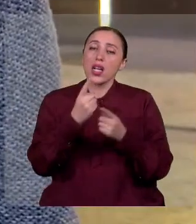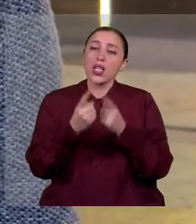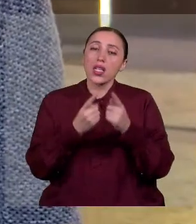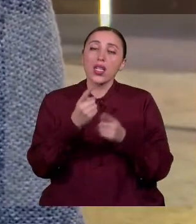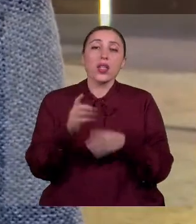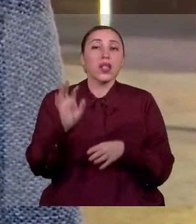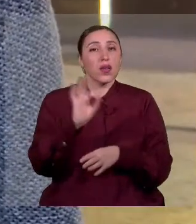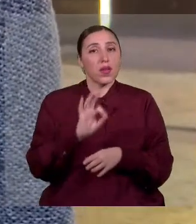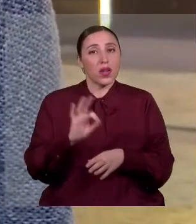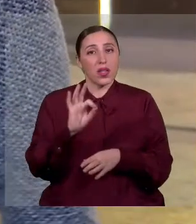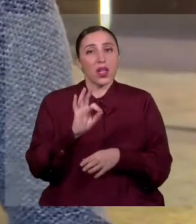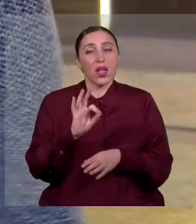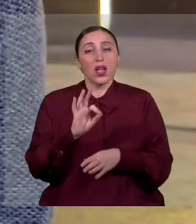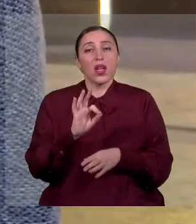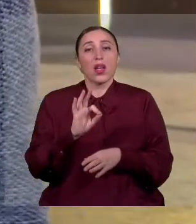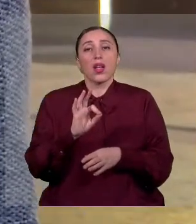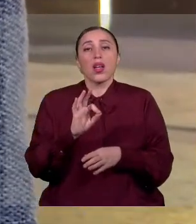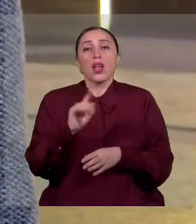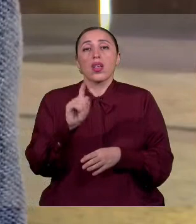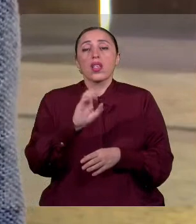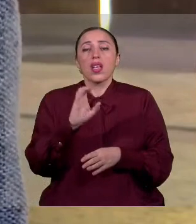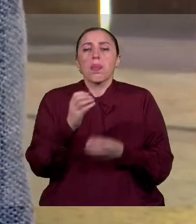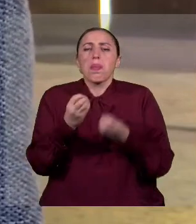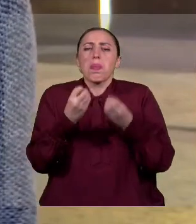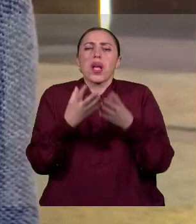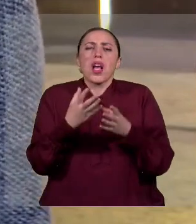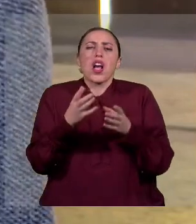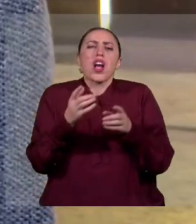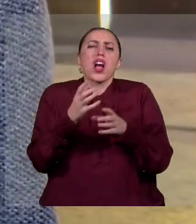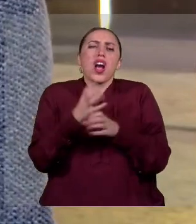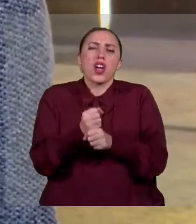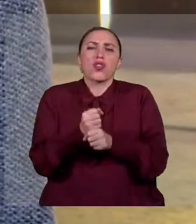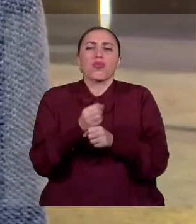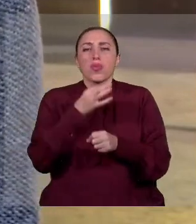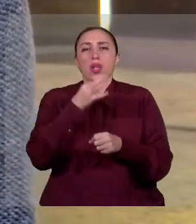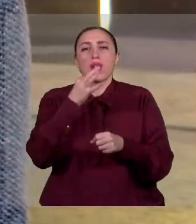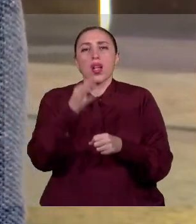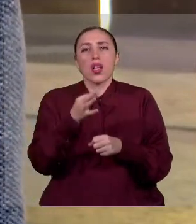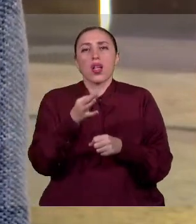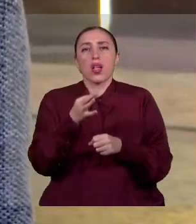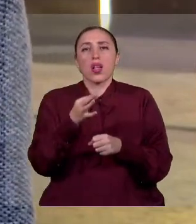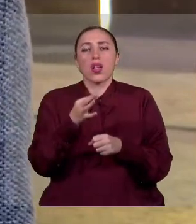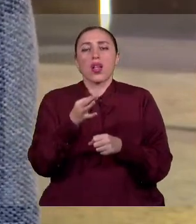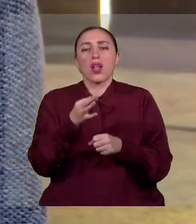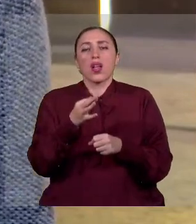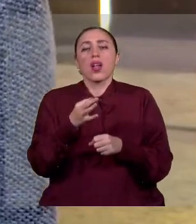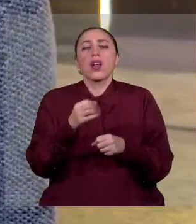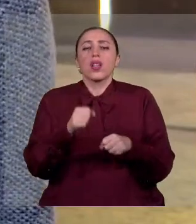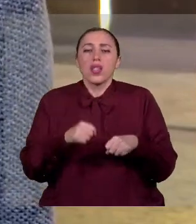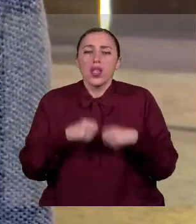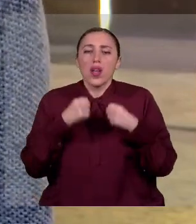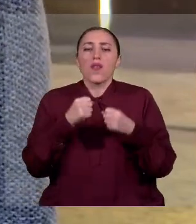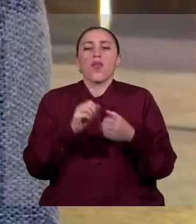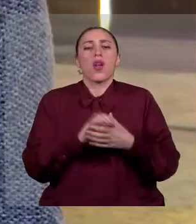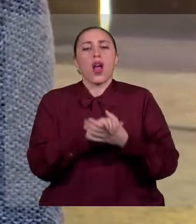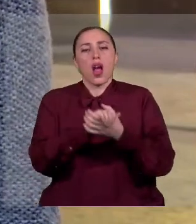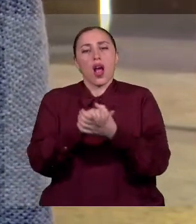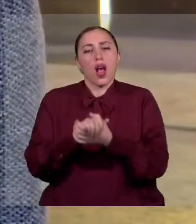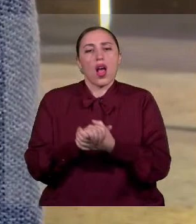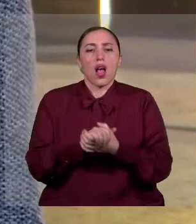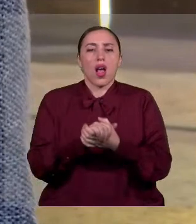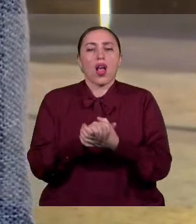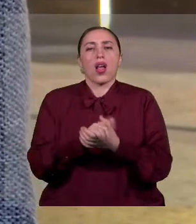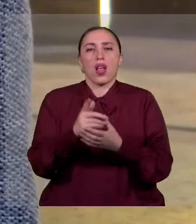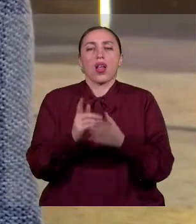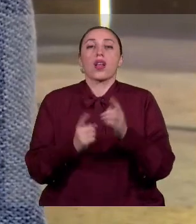կարգավորելու հարցում, զասը կարճ այդպես ակնարկ արեց, թե ամեն ինչ գնում է դեպի խաղաղ կարգավորում։